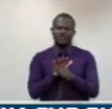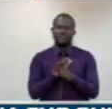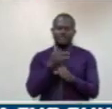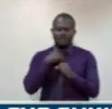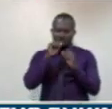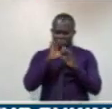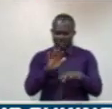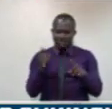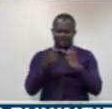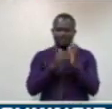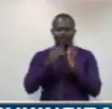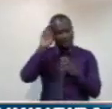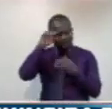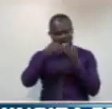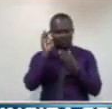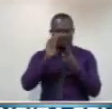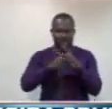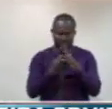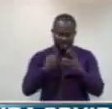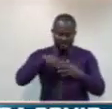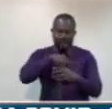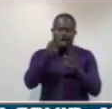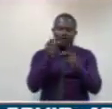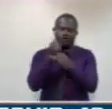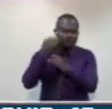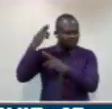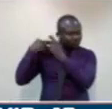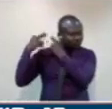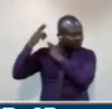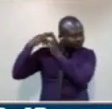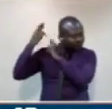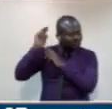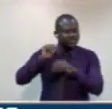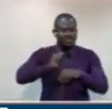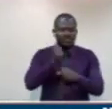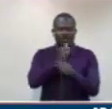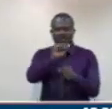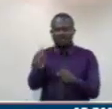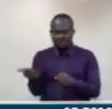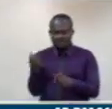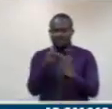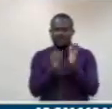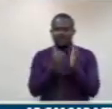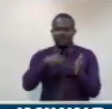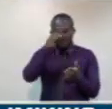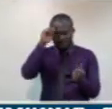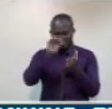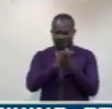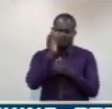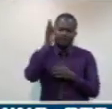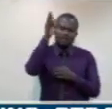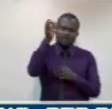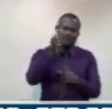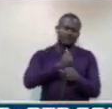umunyamugisha ntekereza ko nzashinga salon yanjye nanjye kera kuko deja n'ubu nkora muri salon ngorera abandi ariko nizeye ko hari igihe kizagera